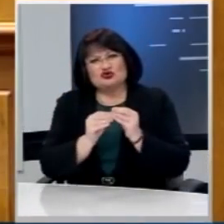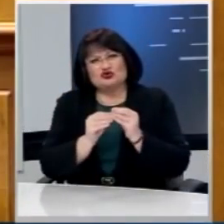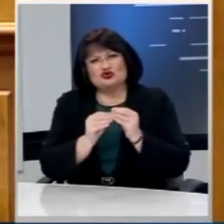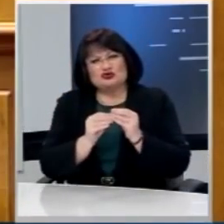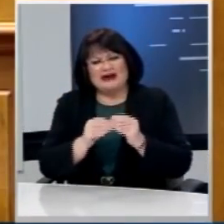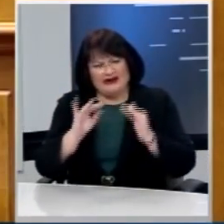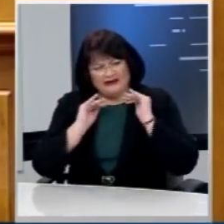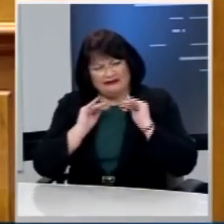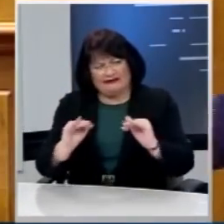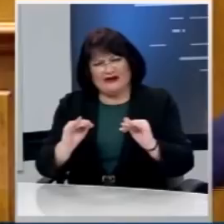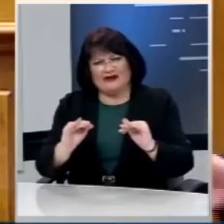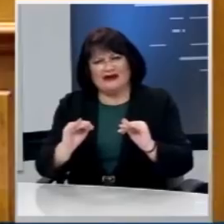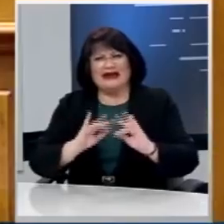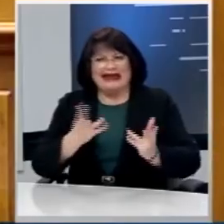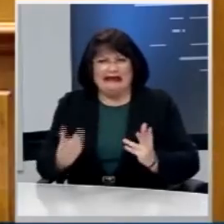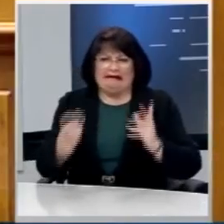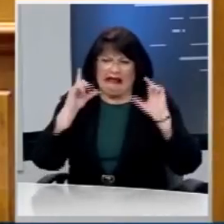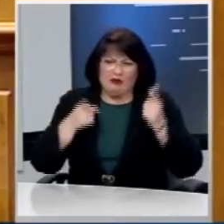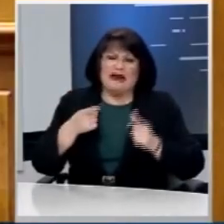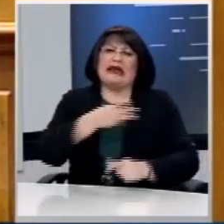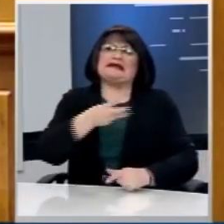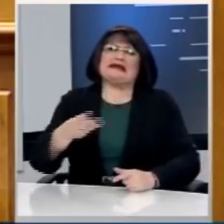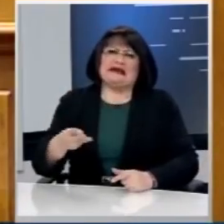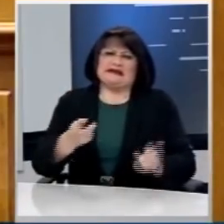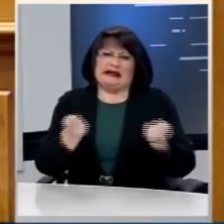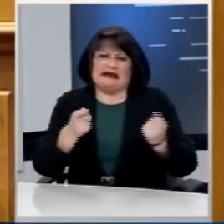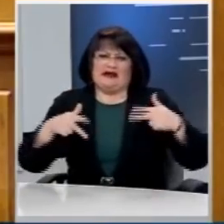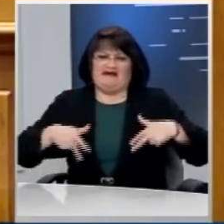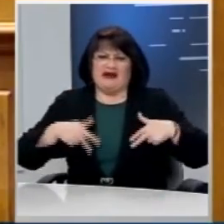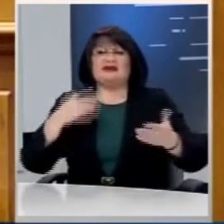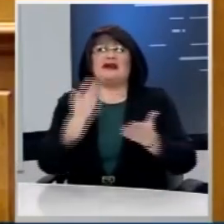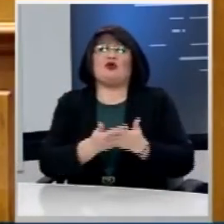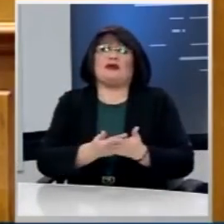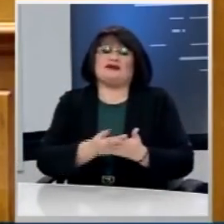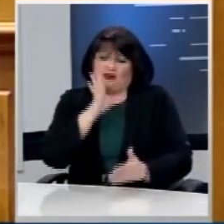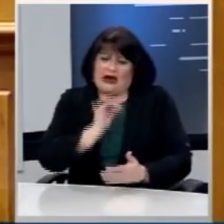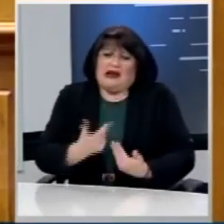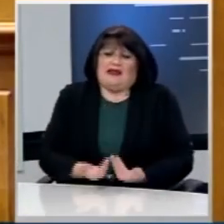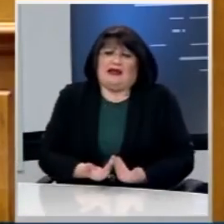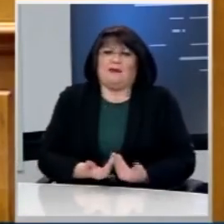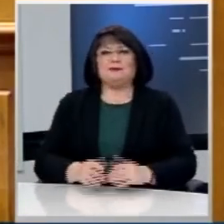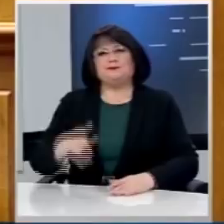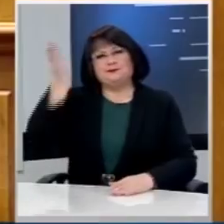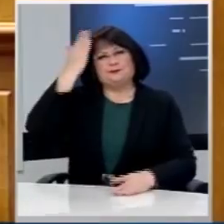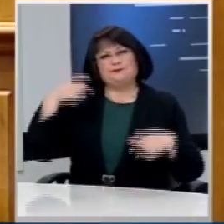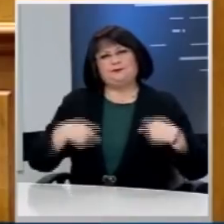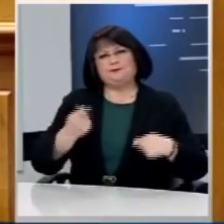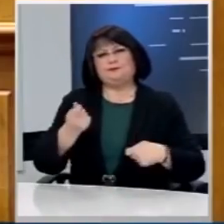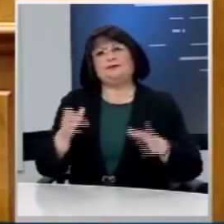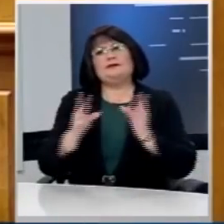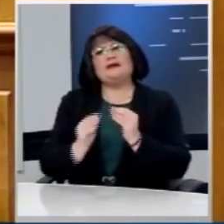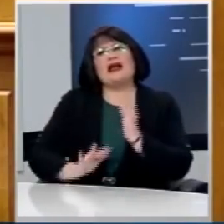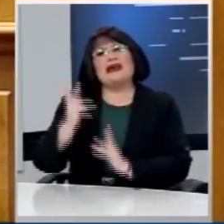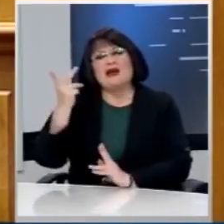στον ίδιο άξονα, είτε με τη Νέα Δημοκρατία είτε με το ΣΥΡΙΖΑ, αποδεικνύει του λόγου το αληθές. Η καπιταλιστική